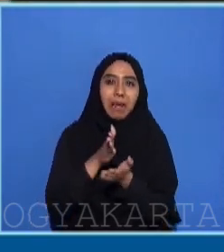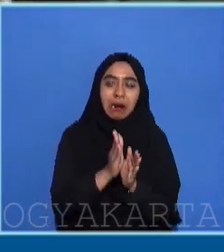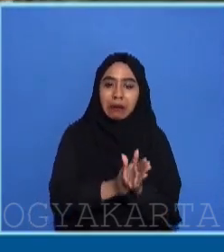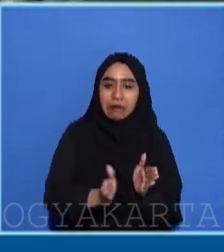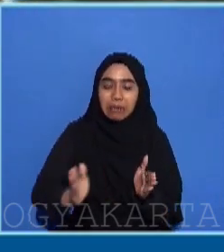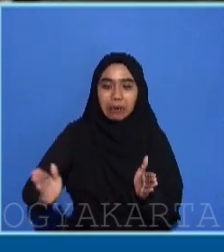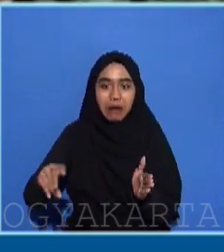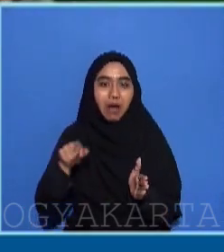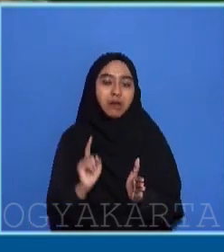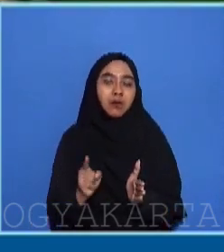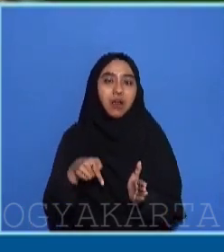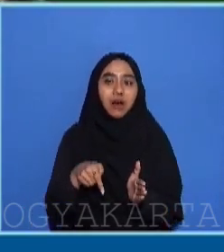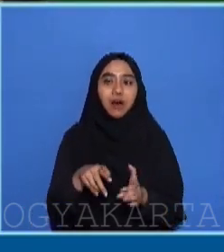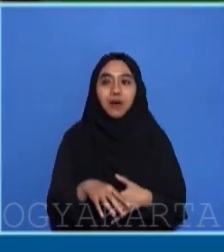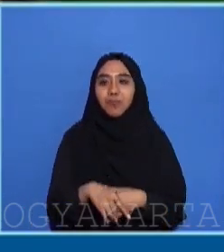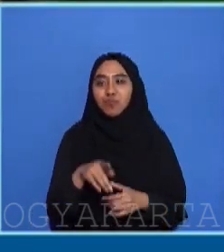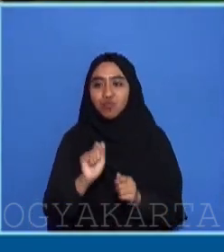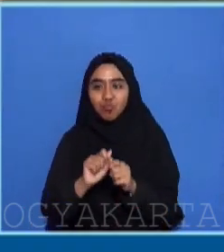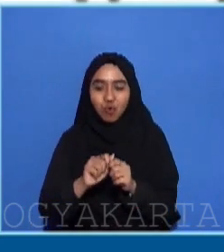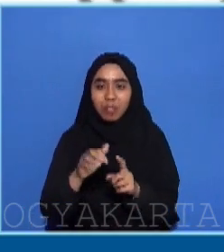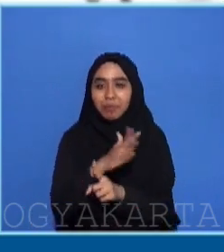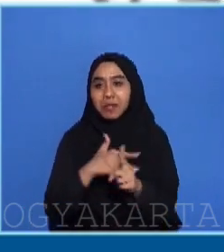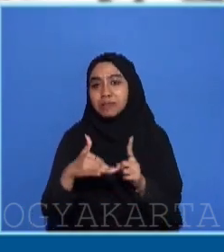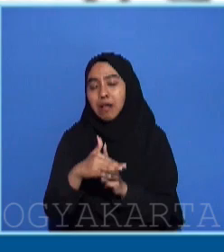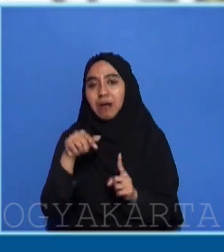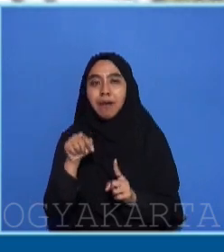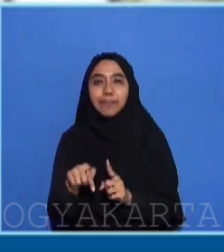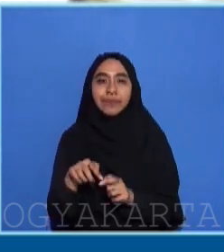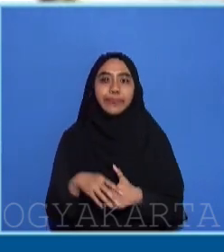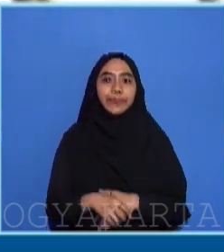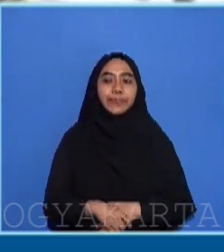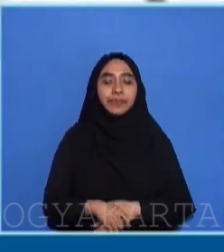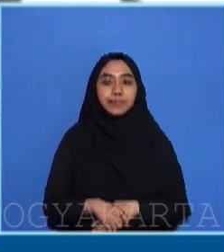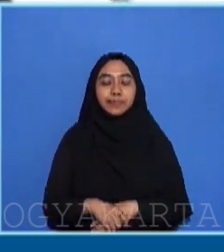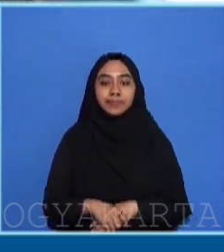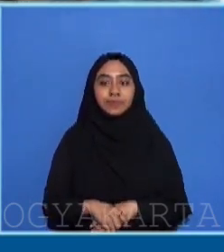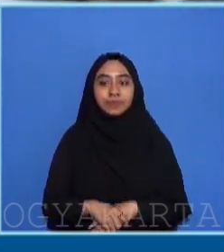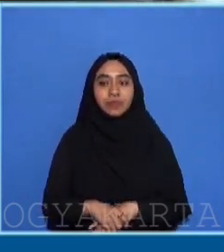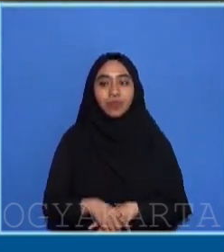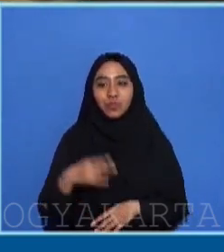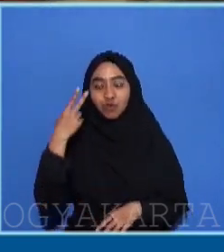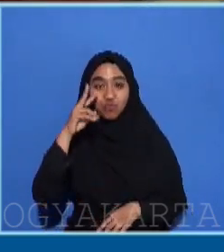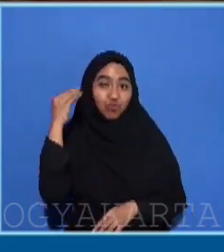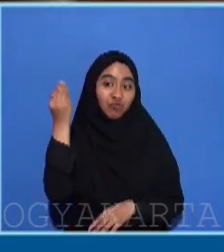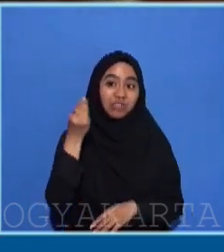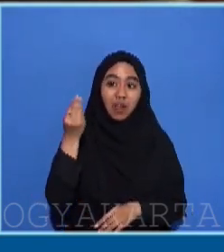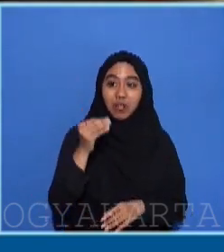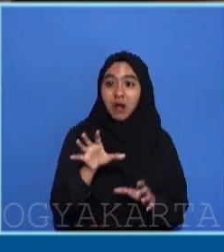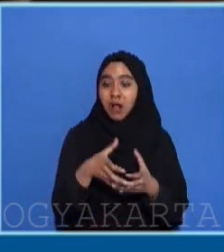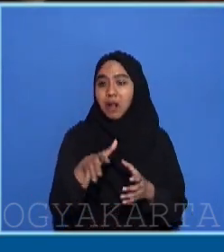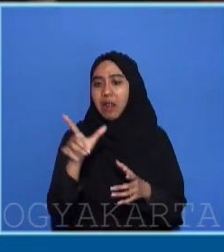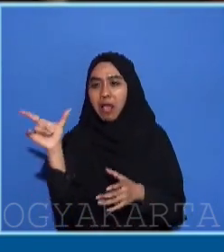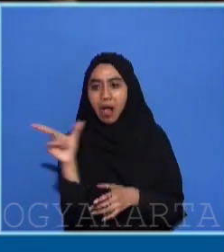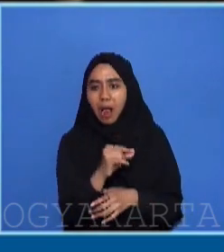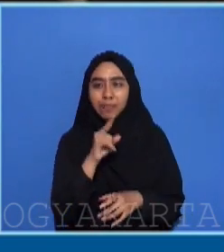kemonahing War masyarakat ing sakiwenipun wisot Ugi sampun jangkep Kani wontenipun papan paturasan Mus